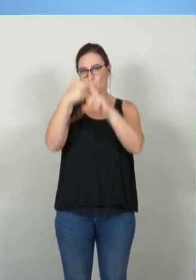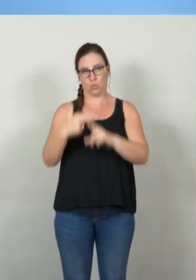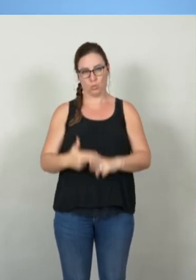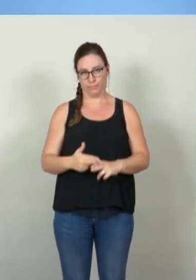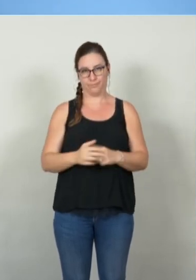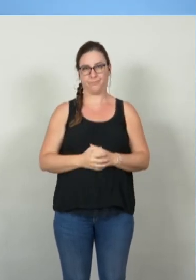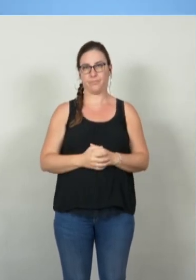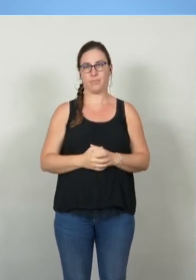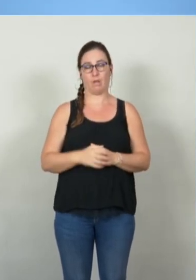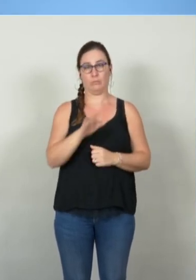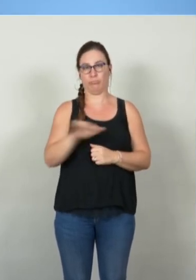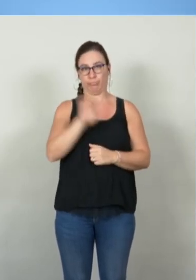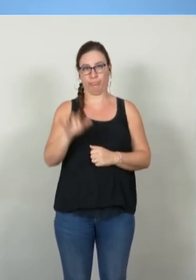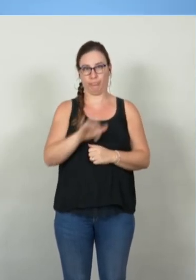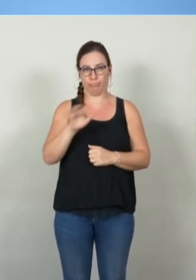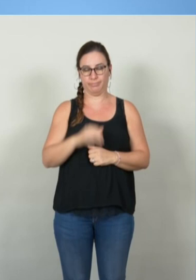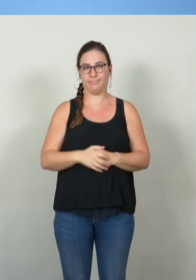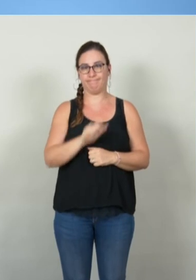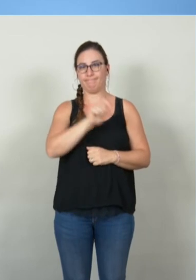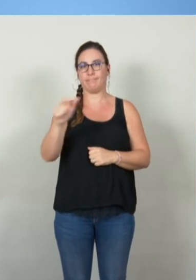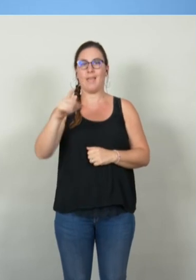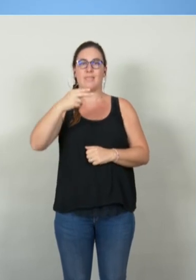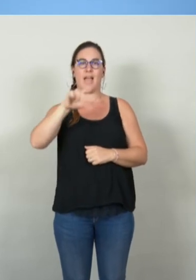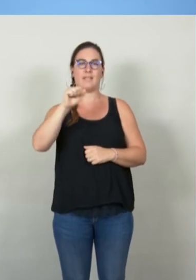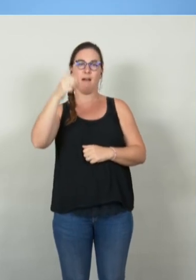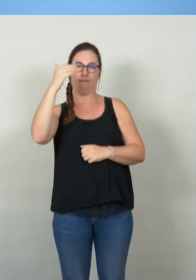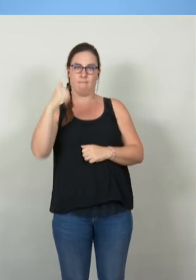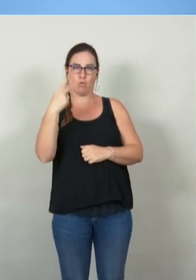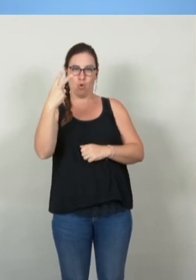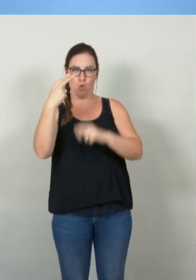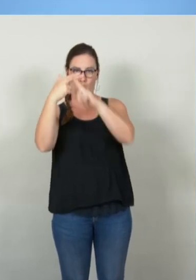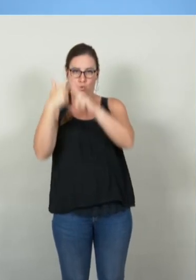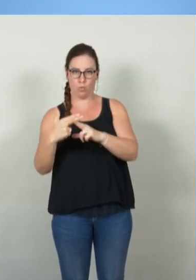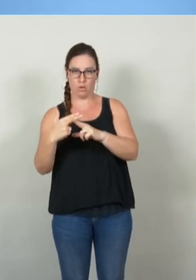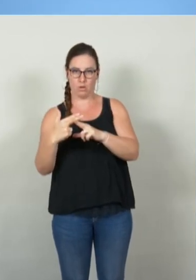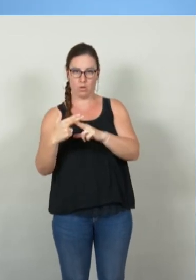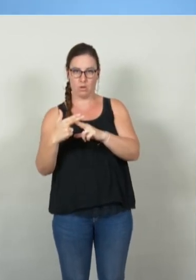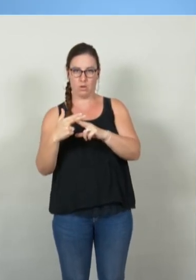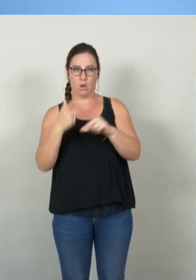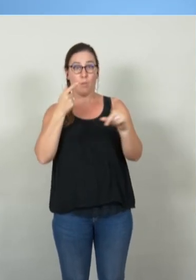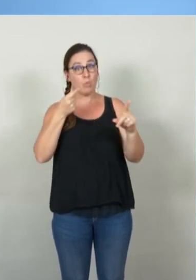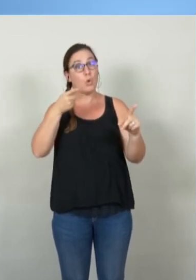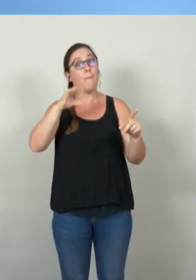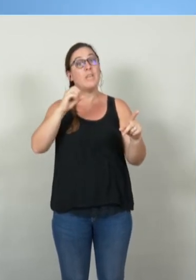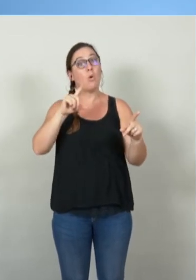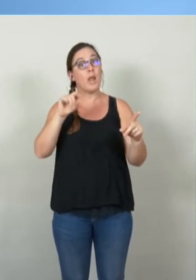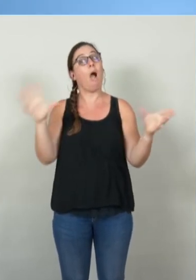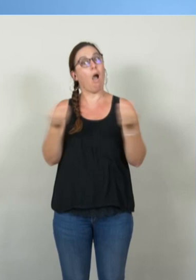Sabri liste NASA monsieur bouzeghub monsieur picolé qui cette fois-ci a été associé